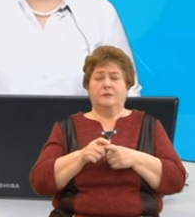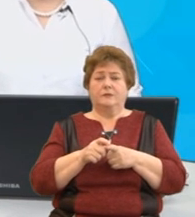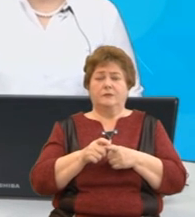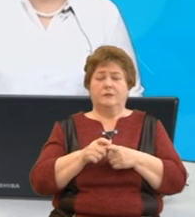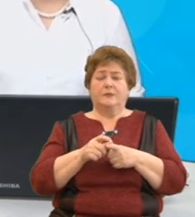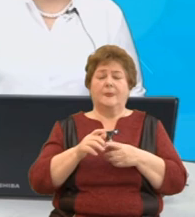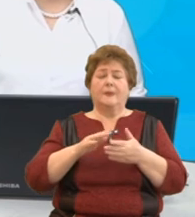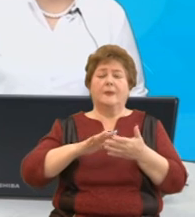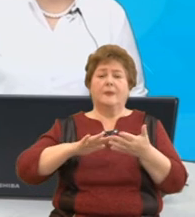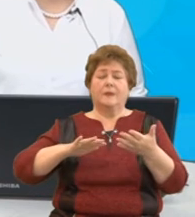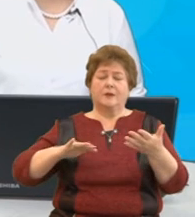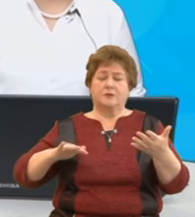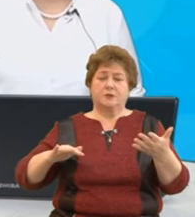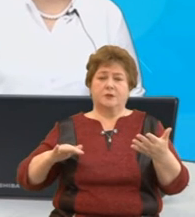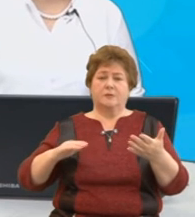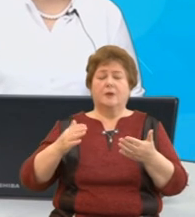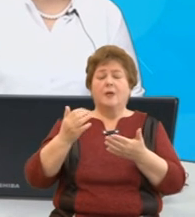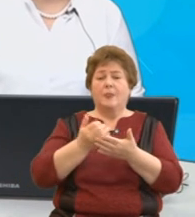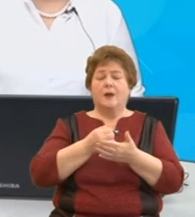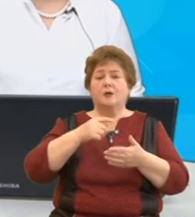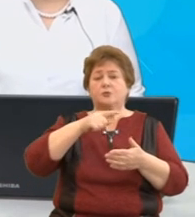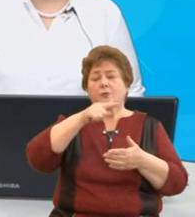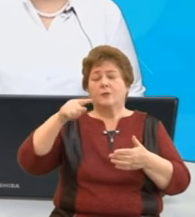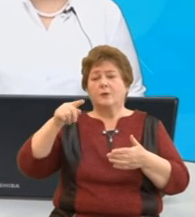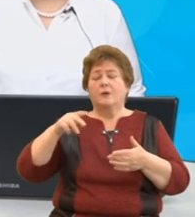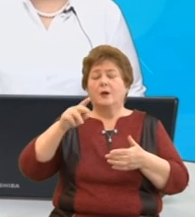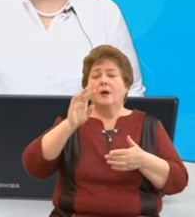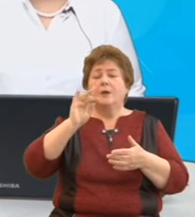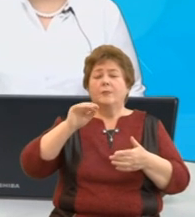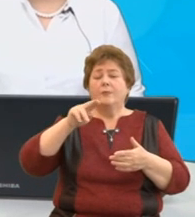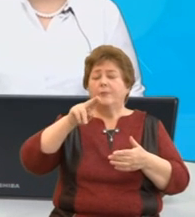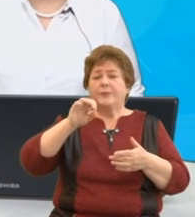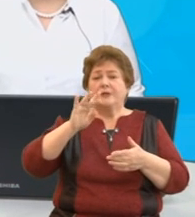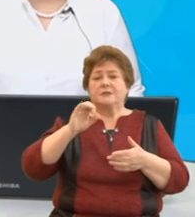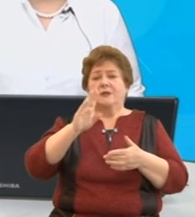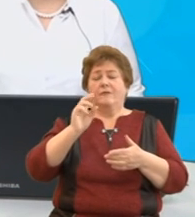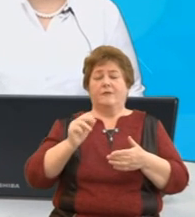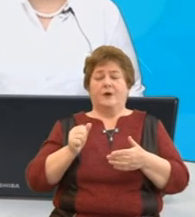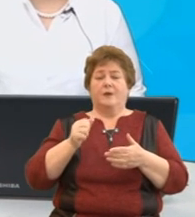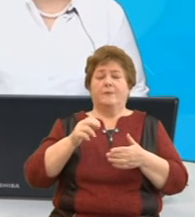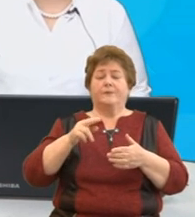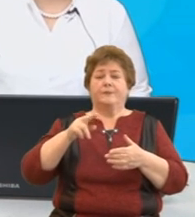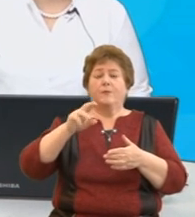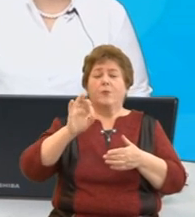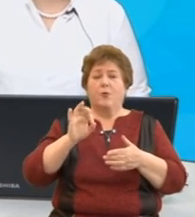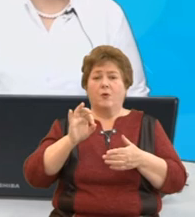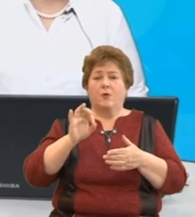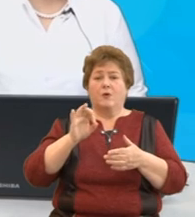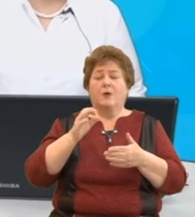дальше и я нахожу приставку приставка по эта часть слово которое стоит перед